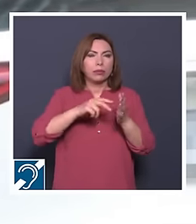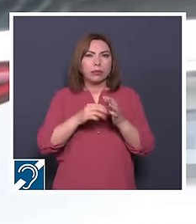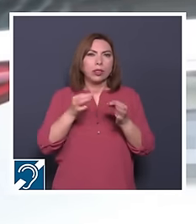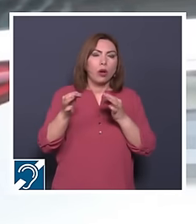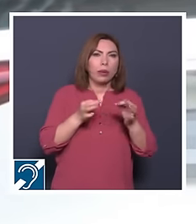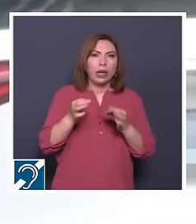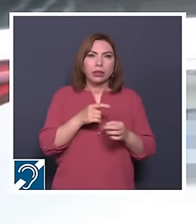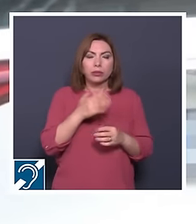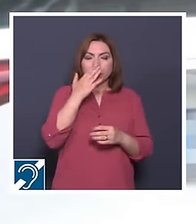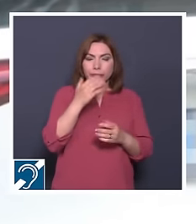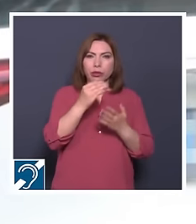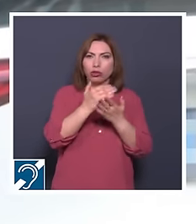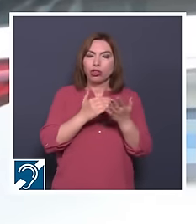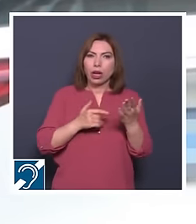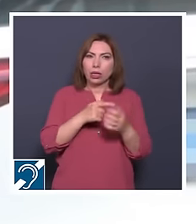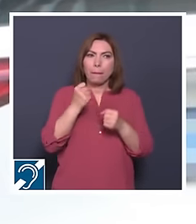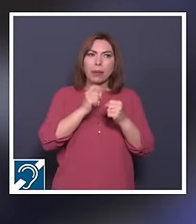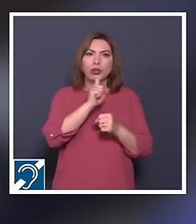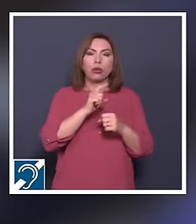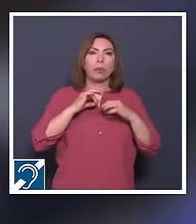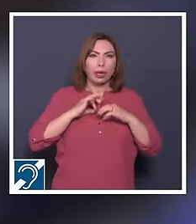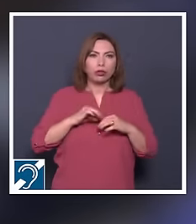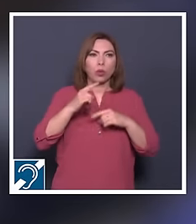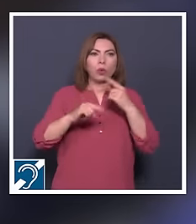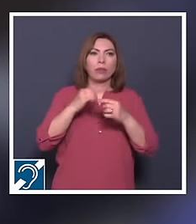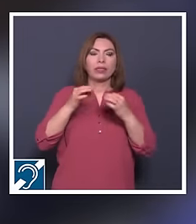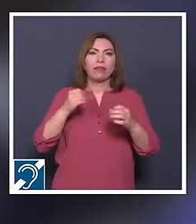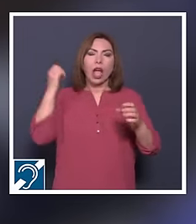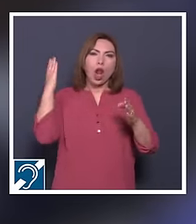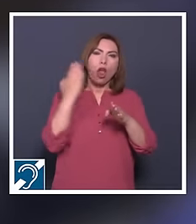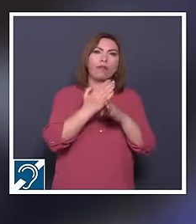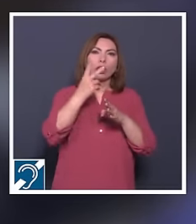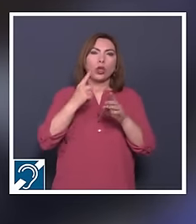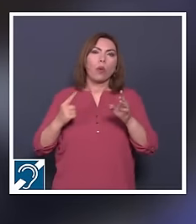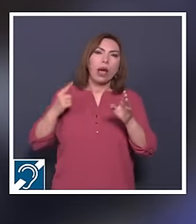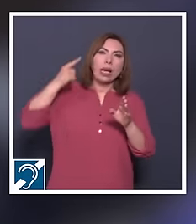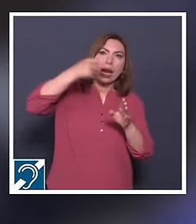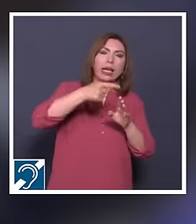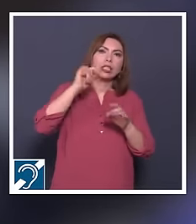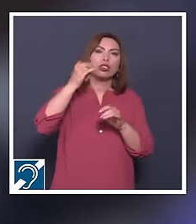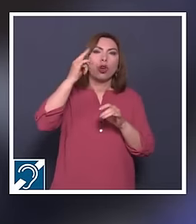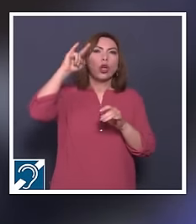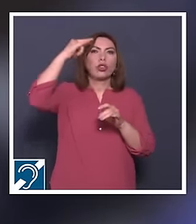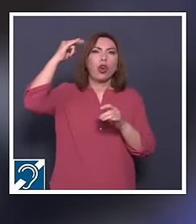operațiunea. Conform scenariului, mașina lui Zelensky urma să fie lovită de două rachete și o dronă kamikaze.